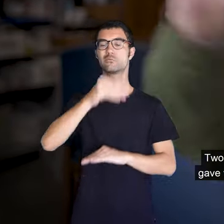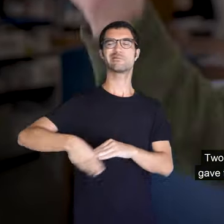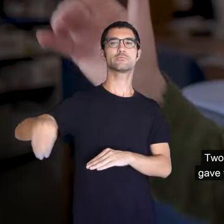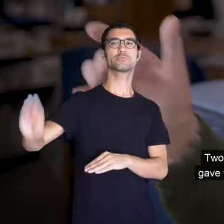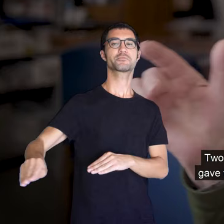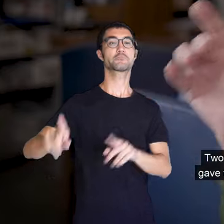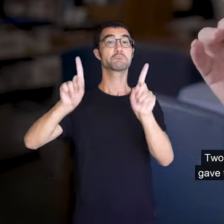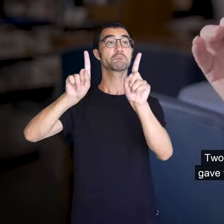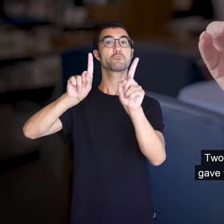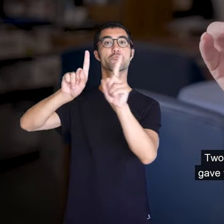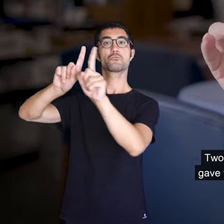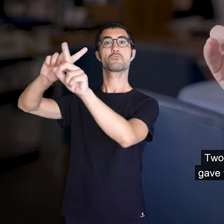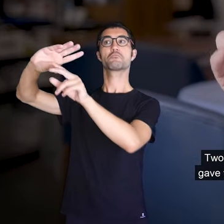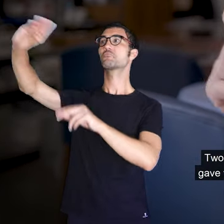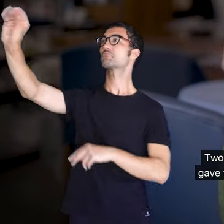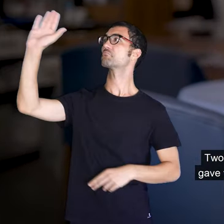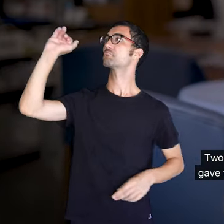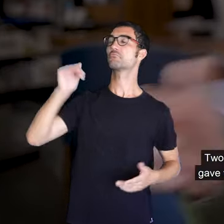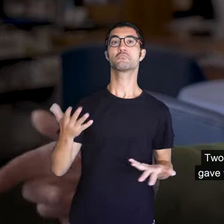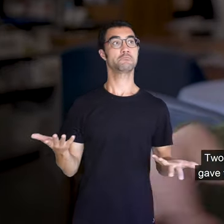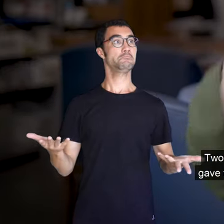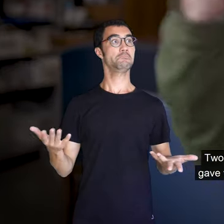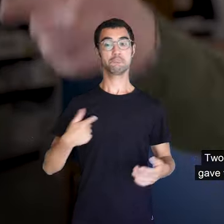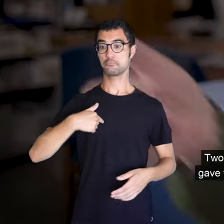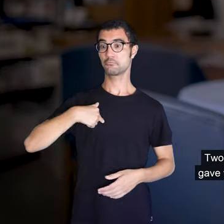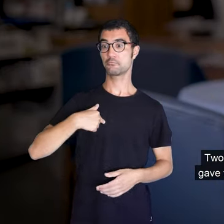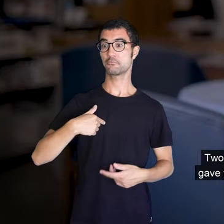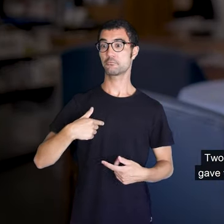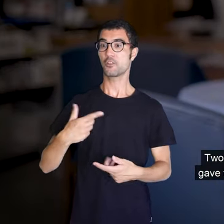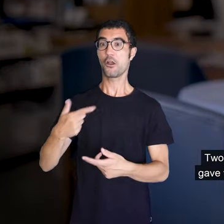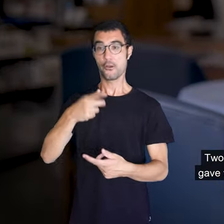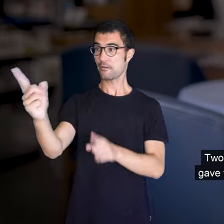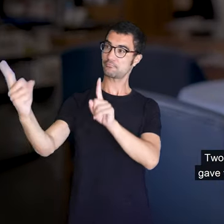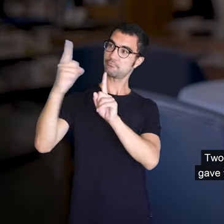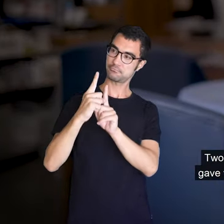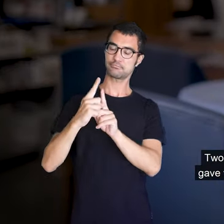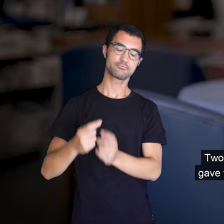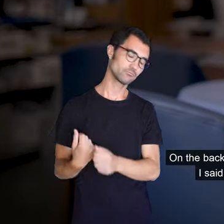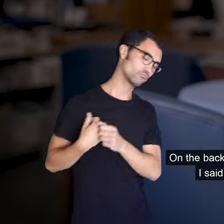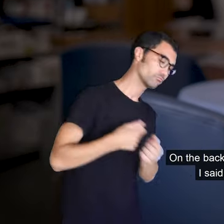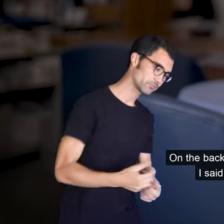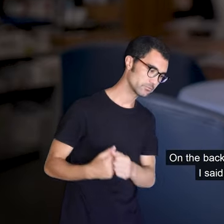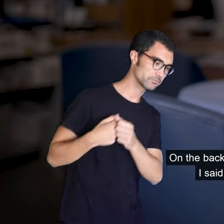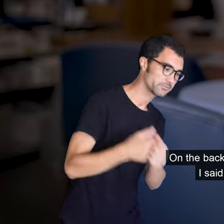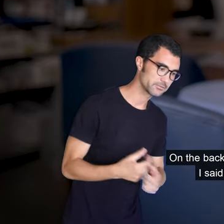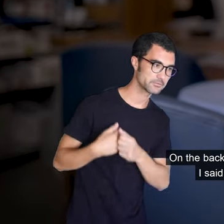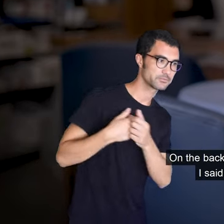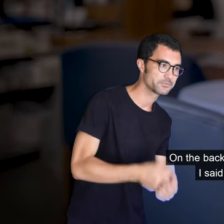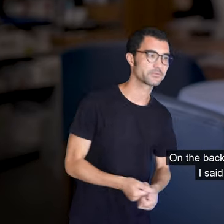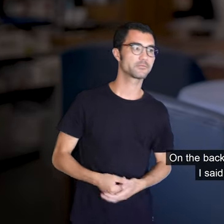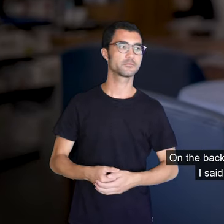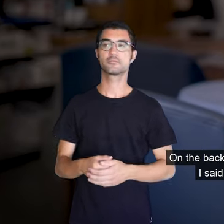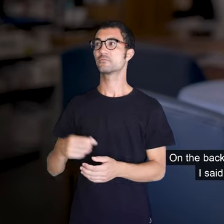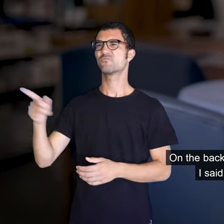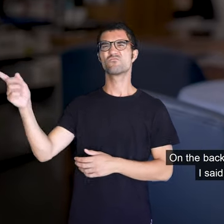i desapareixeren. I llavors me va ajudar a descarregar. I vengueren cap aquí, amb